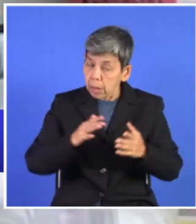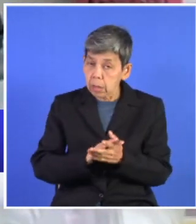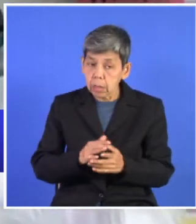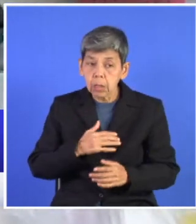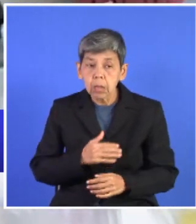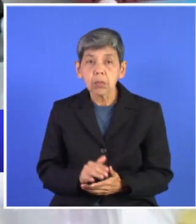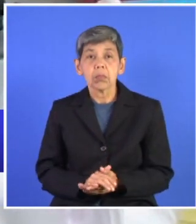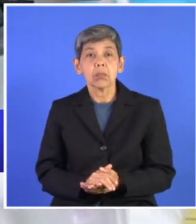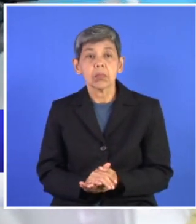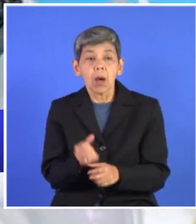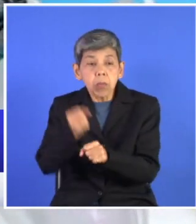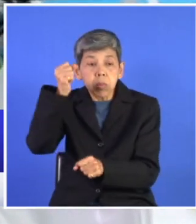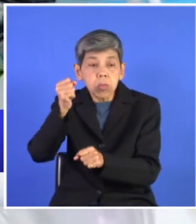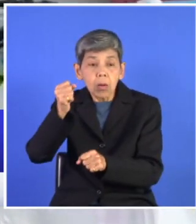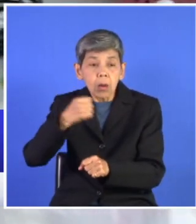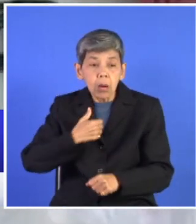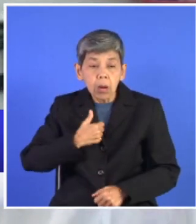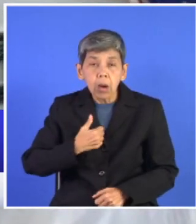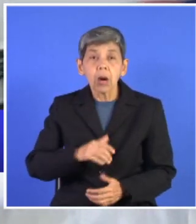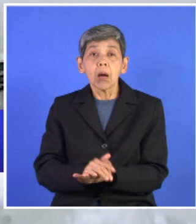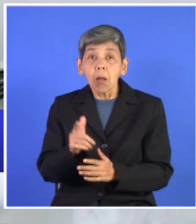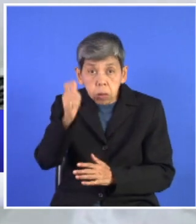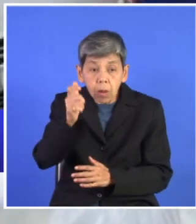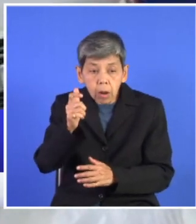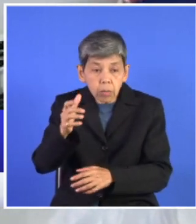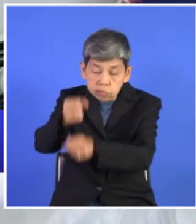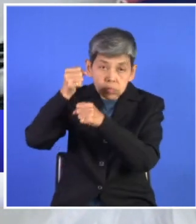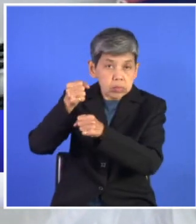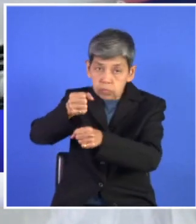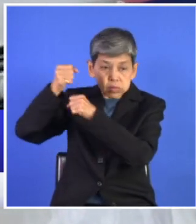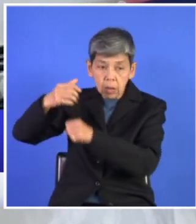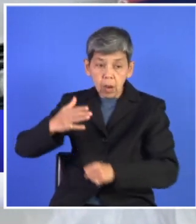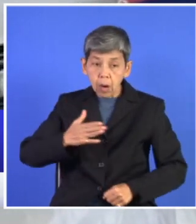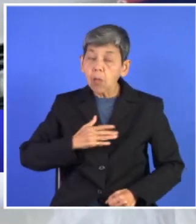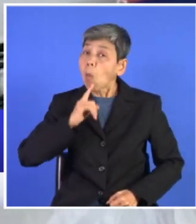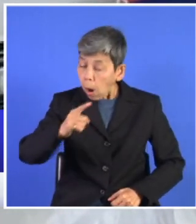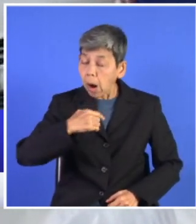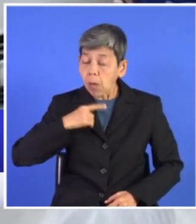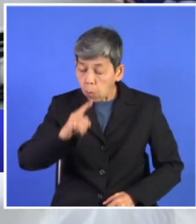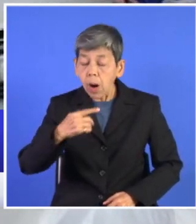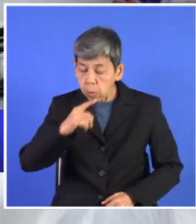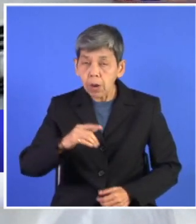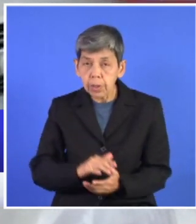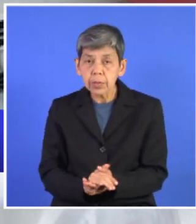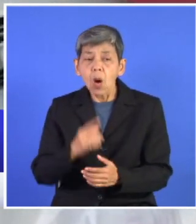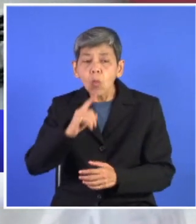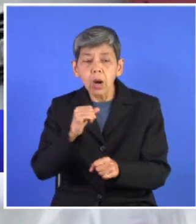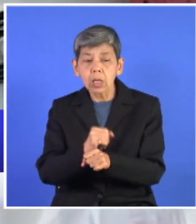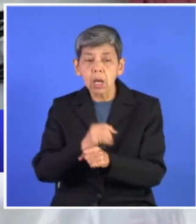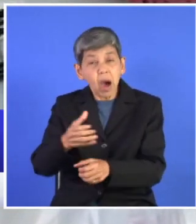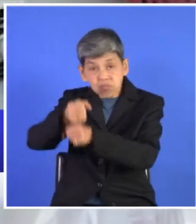านมันปะ แล้วแกจิ้งผมล่ะ เขาไปจิ้งเกี่ยว ผมยังในตีเลยนะผมบอกแกก็มาเอา